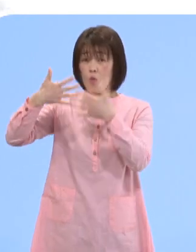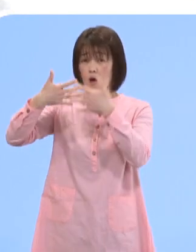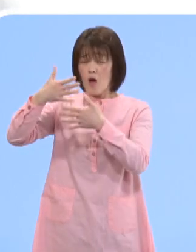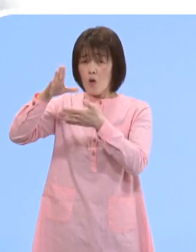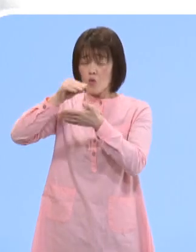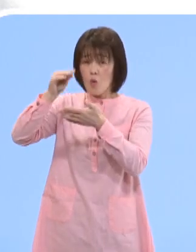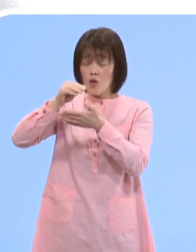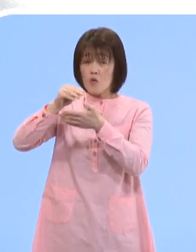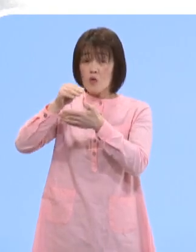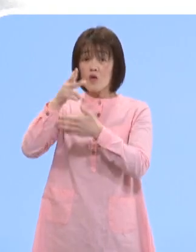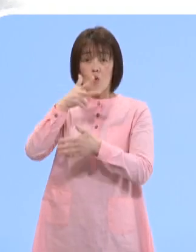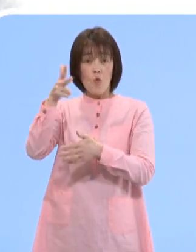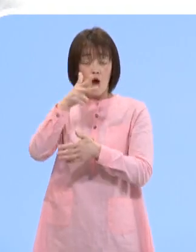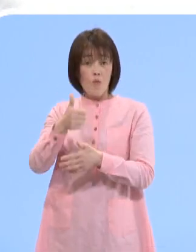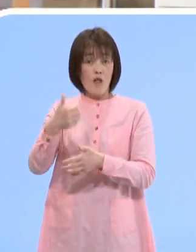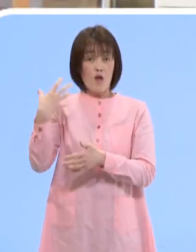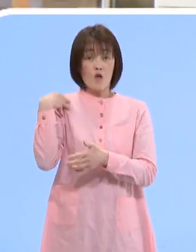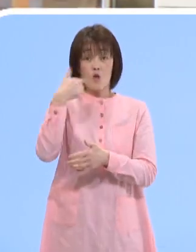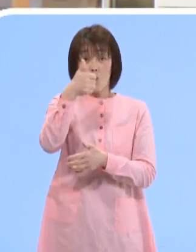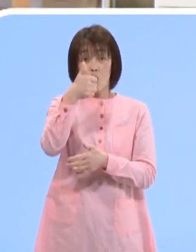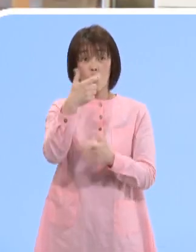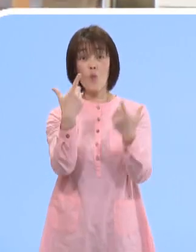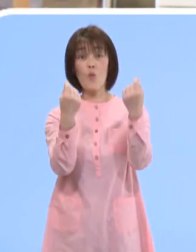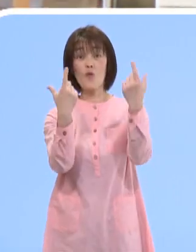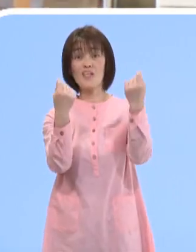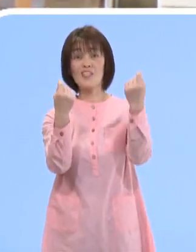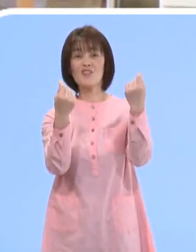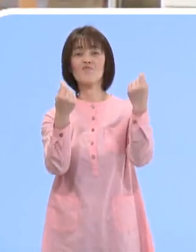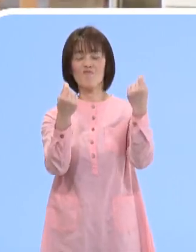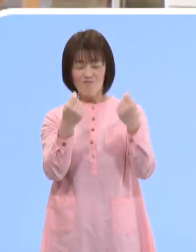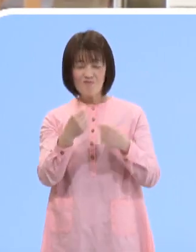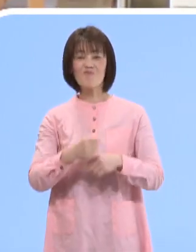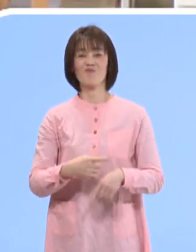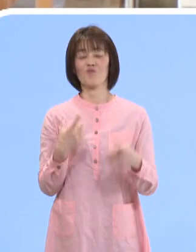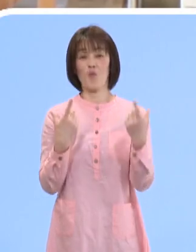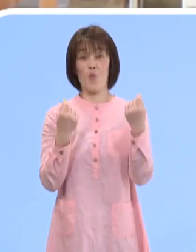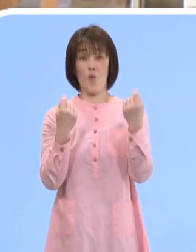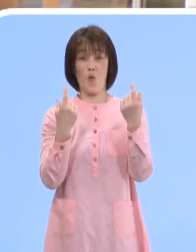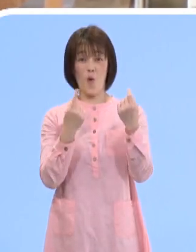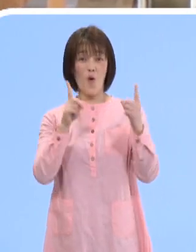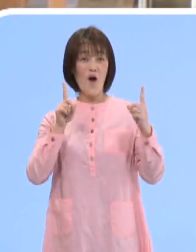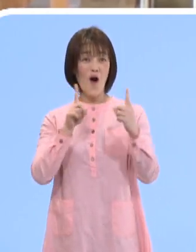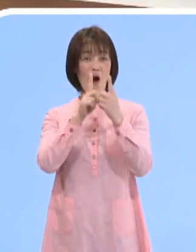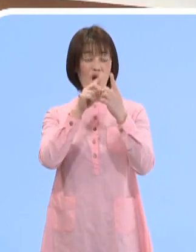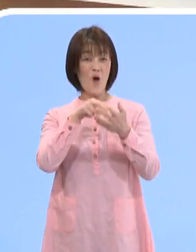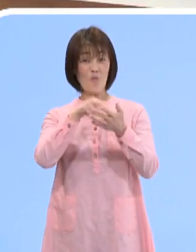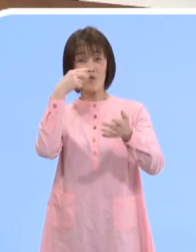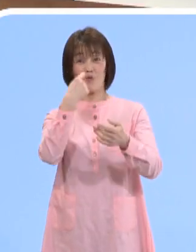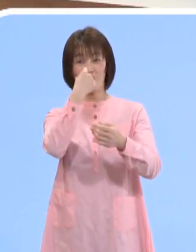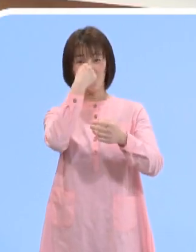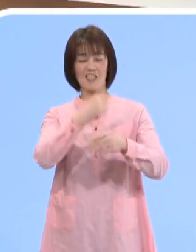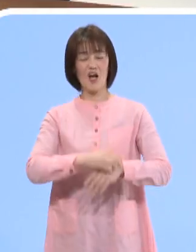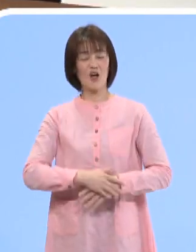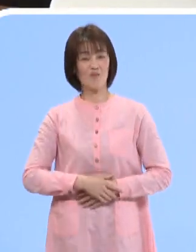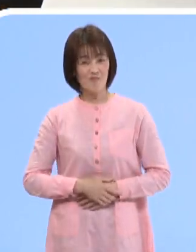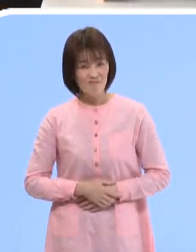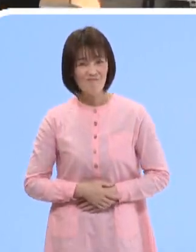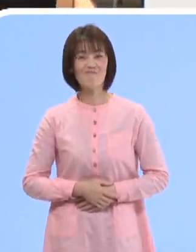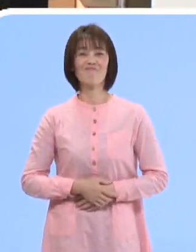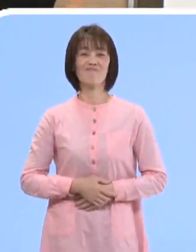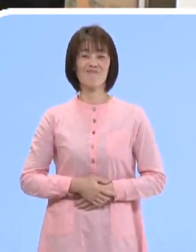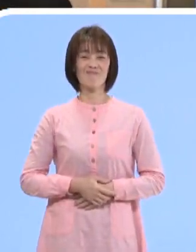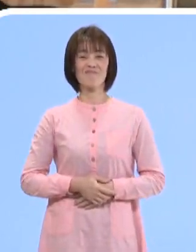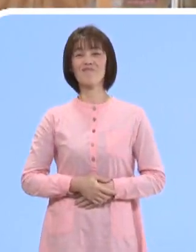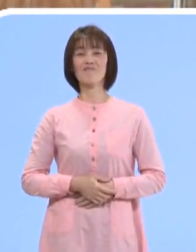のカメラマンさんなんですよね。 そうですね、今日現場来た、今日兵庫さんだよっていうなんかもう気持ち悪い